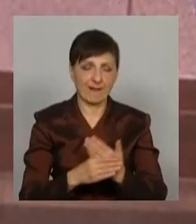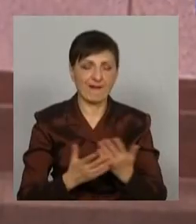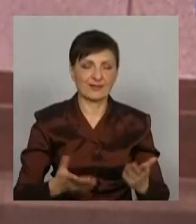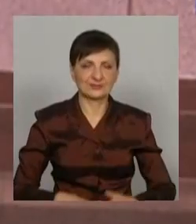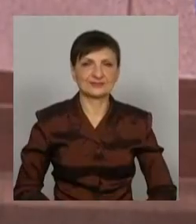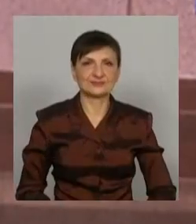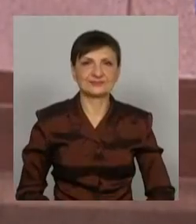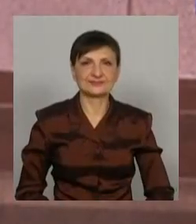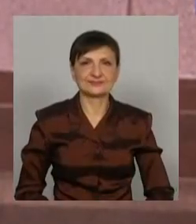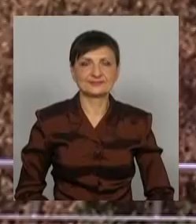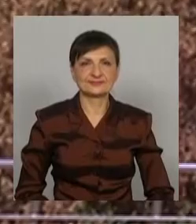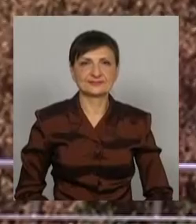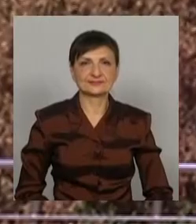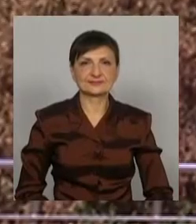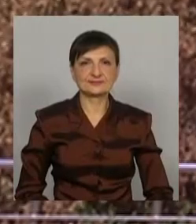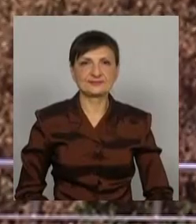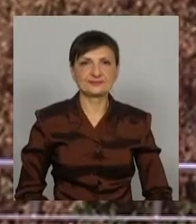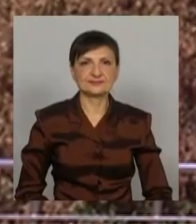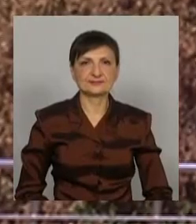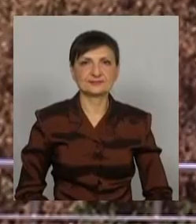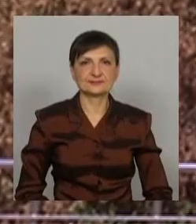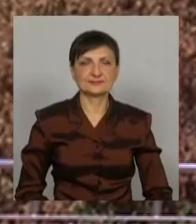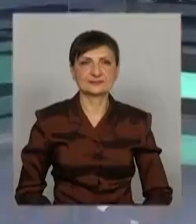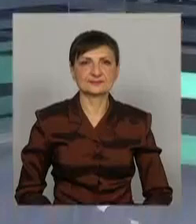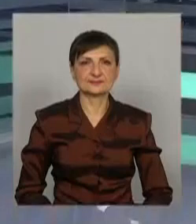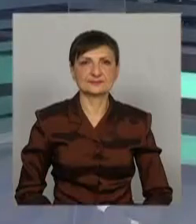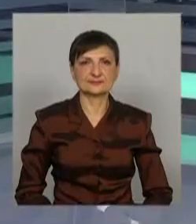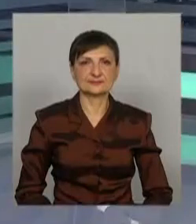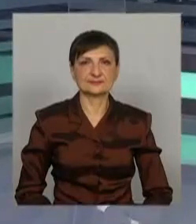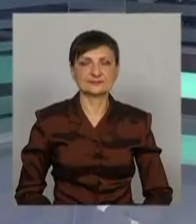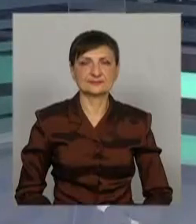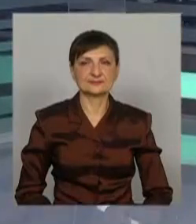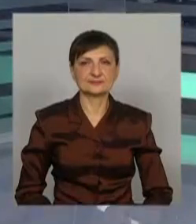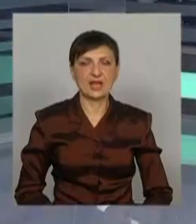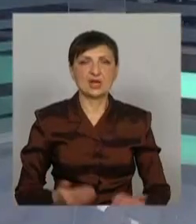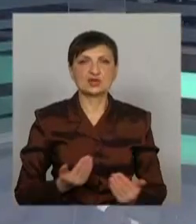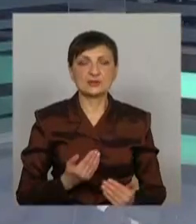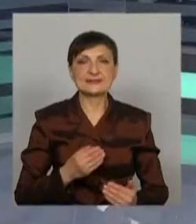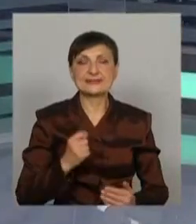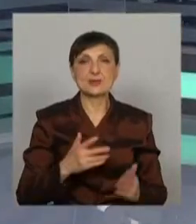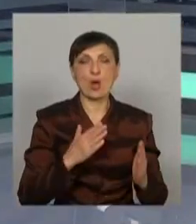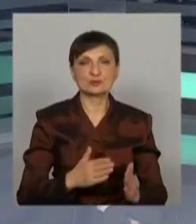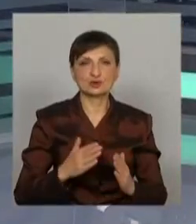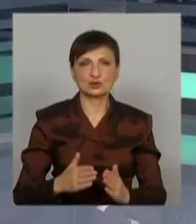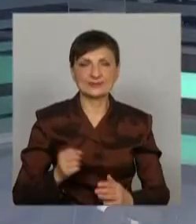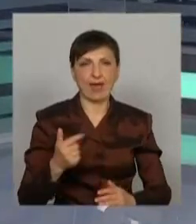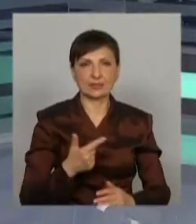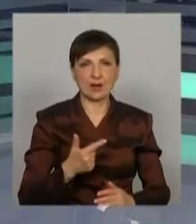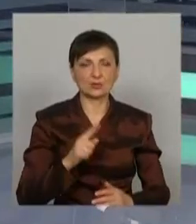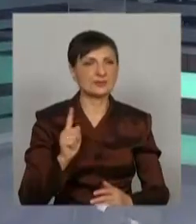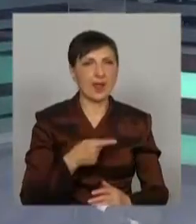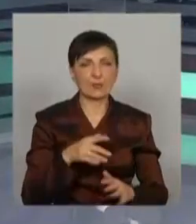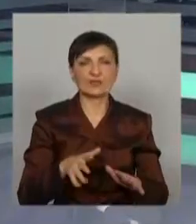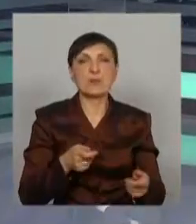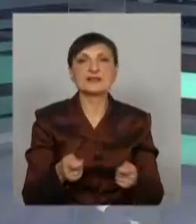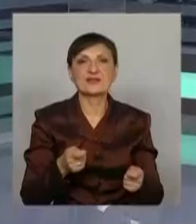салтан отторгали его our sins он добавив телеканал алматы жить и одного из общежитий в атырау требует от местных властей